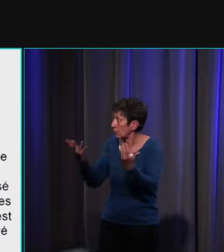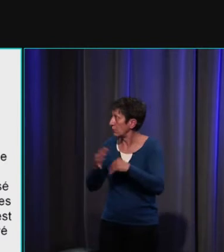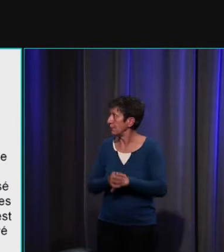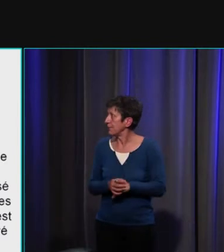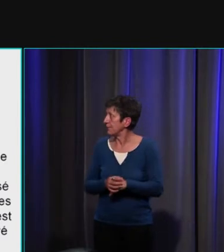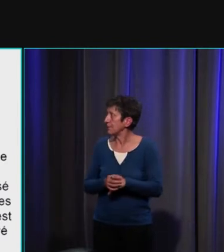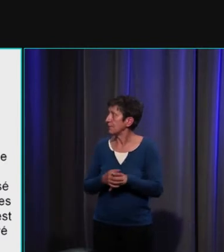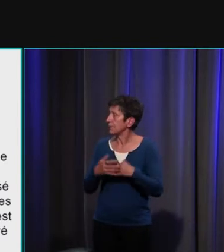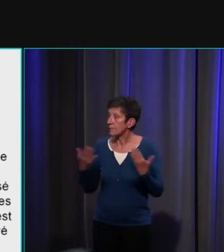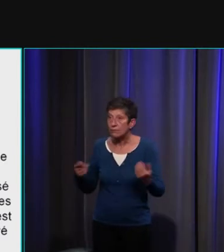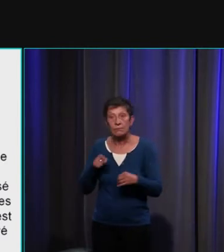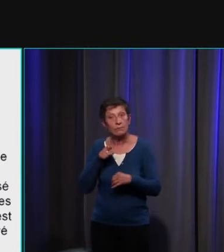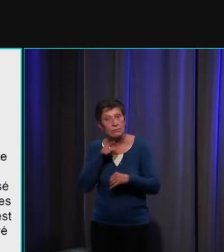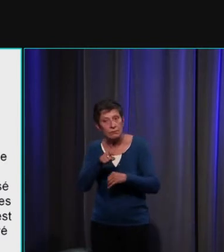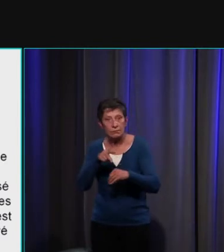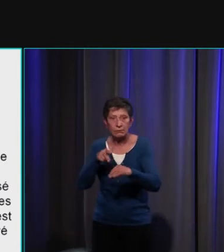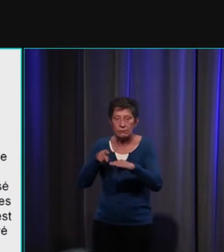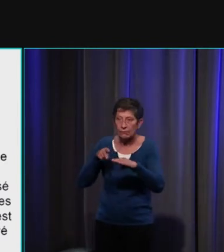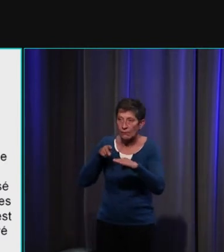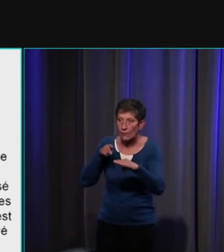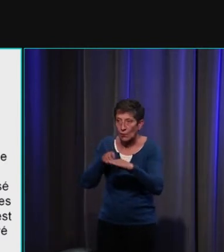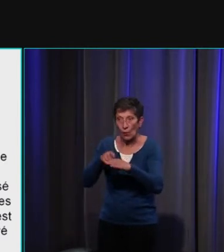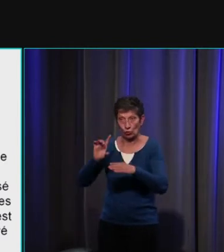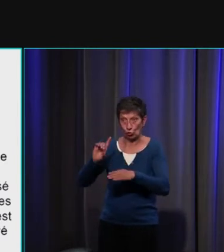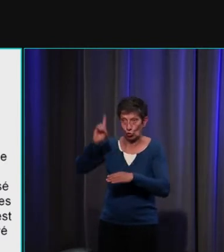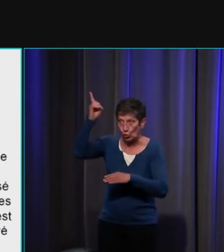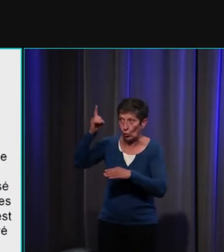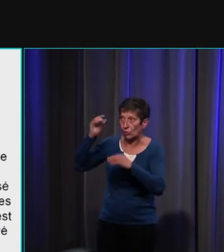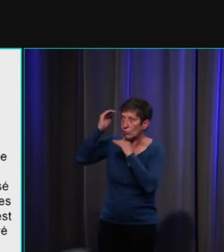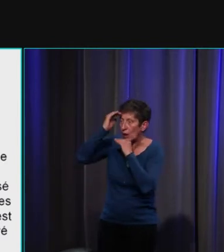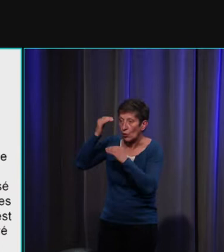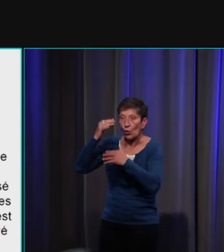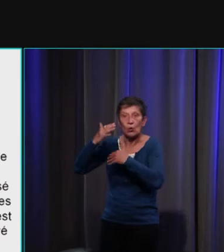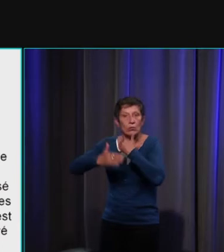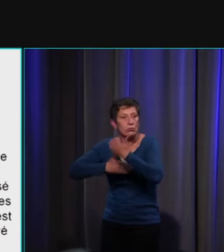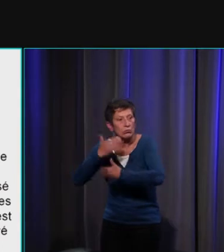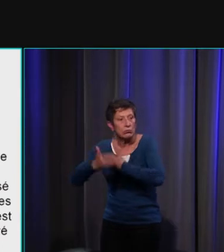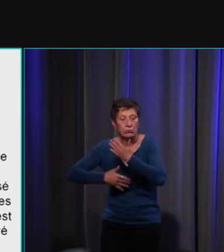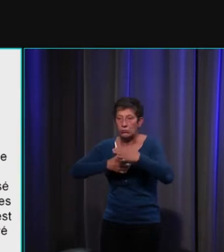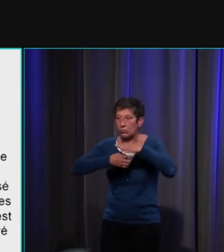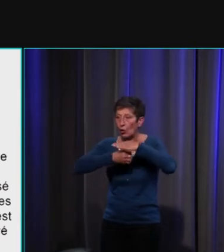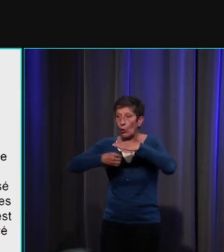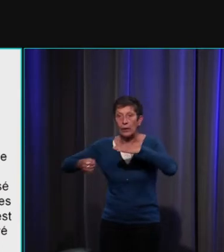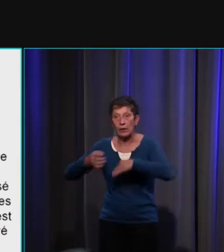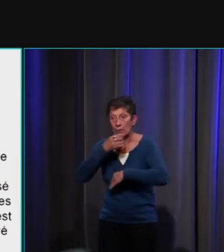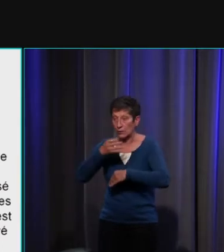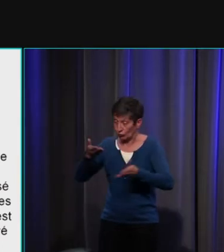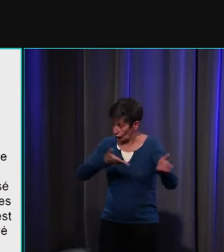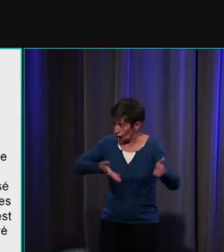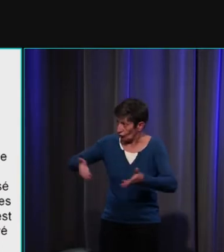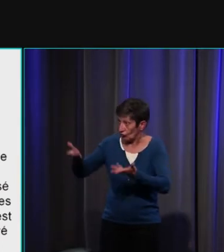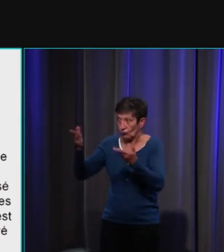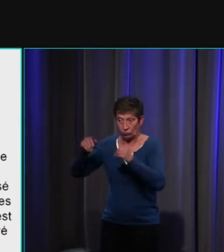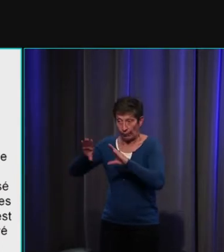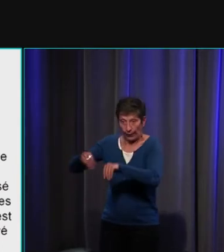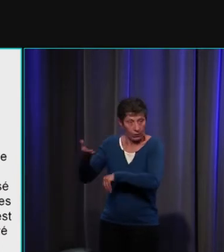ils commencent à adorer son dieu et puis parce que les templiers lui disent bien sûr installez-vous là puis tout à coup il ya